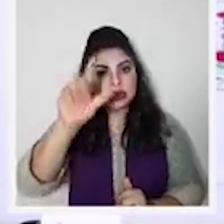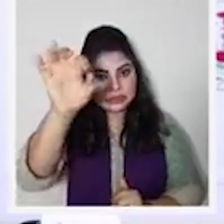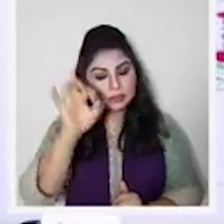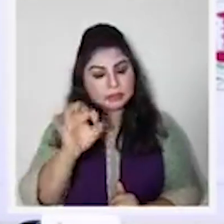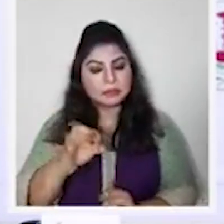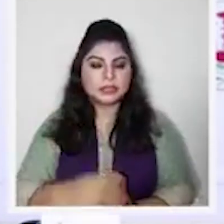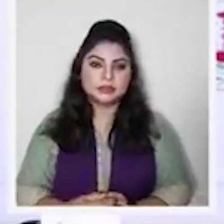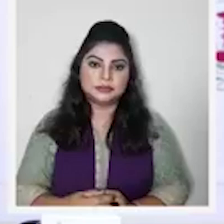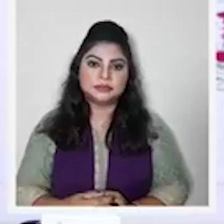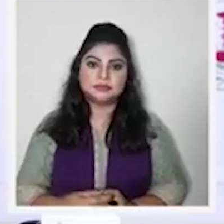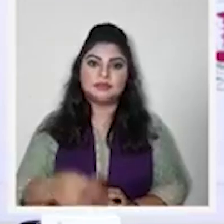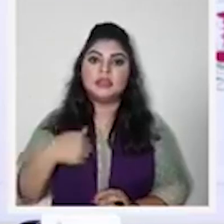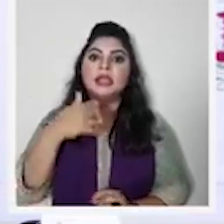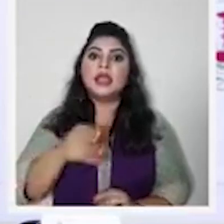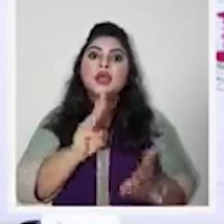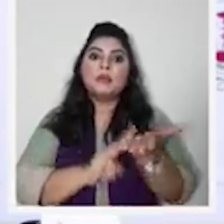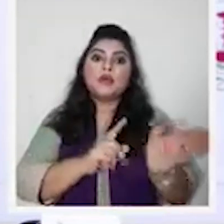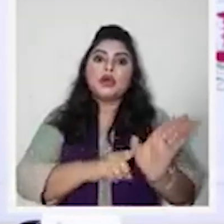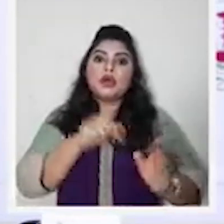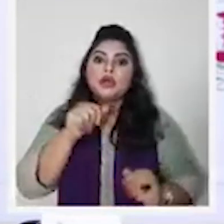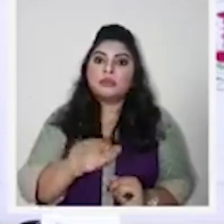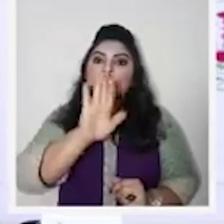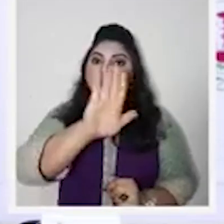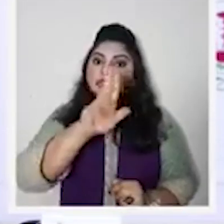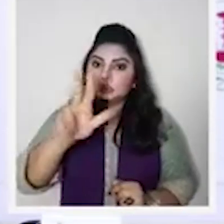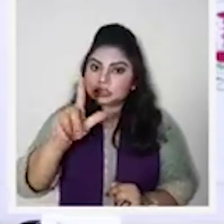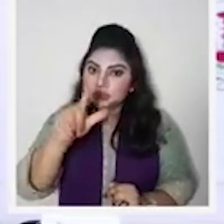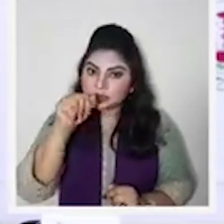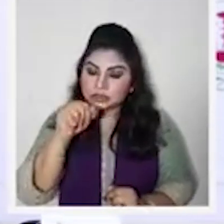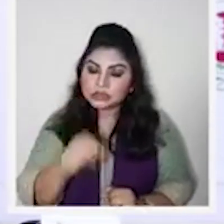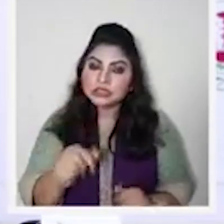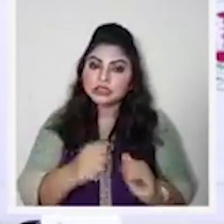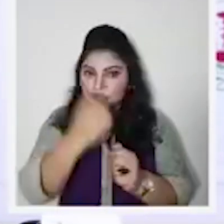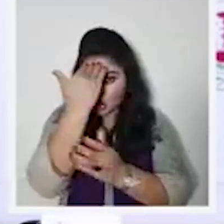সিলেট 120 জন 4.65%, রংপুর 87 জন